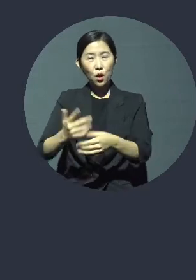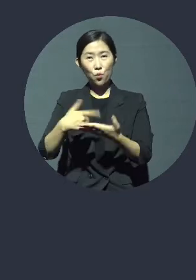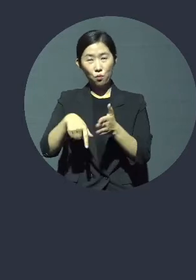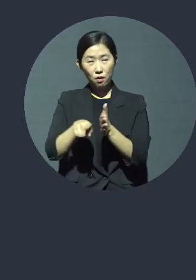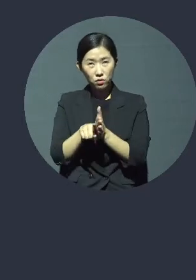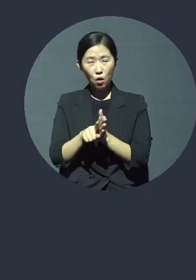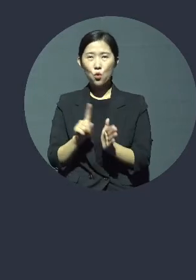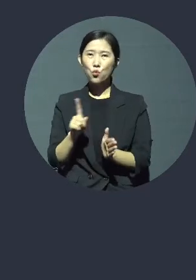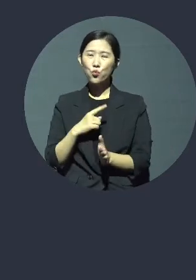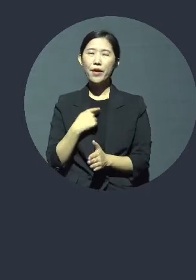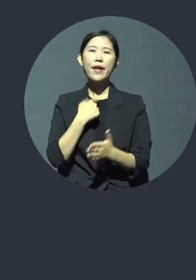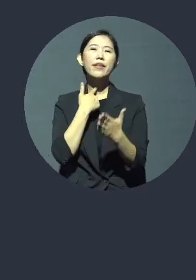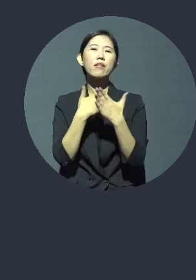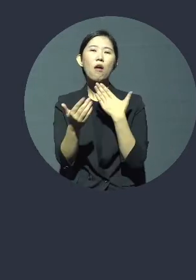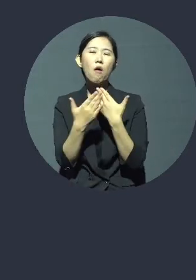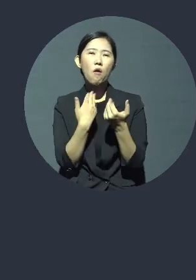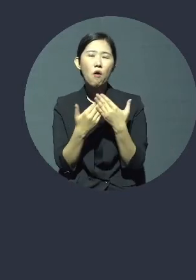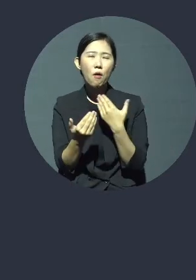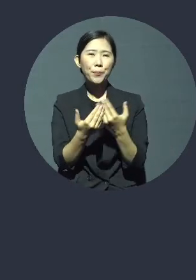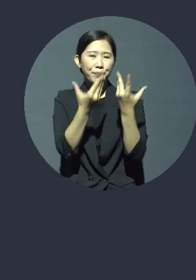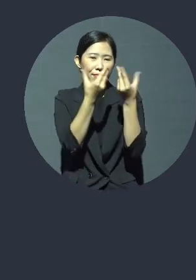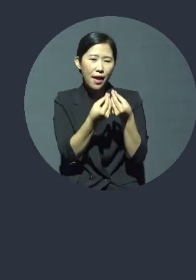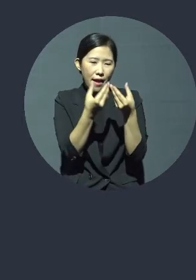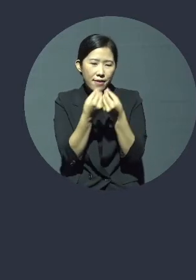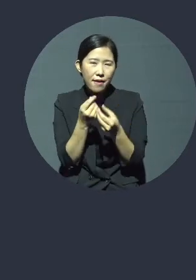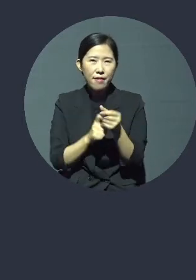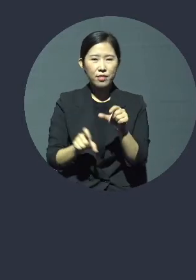널리 확장을 하고 있습니다.